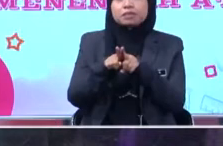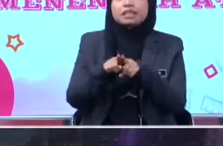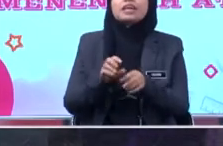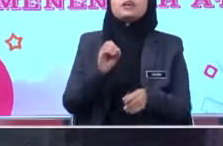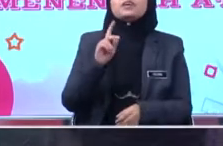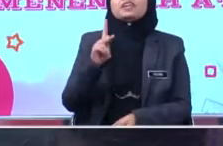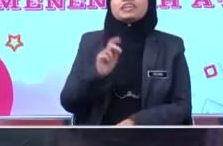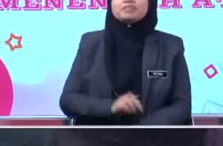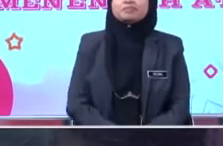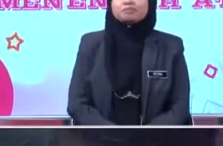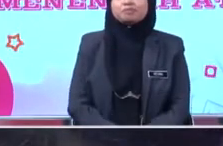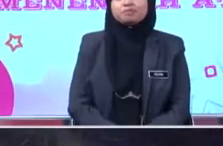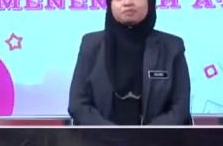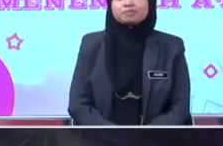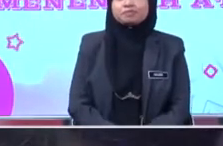nih